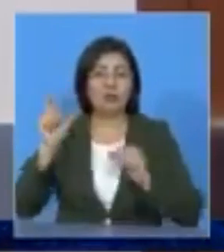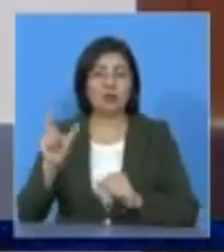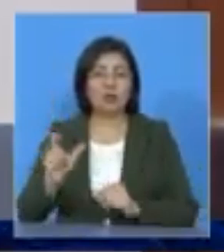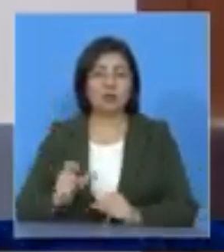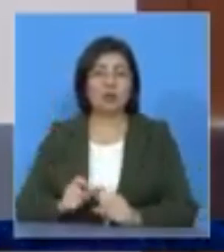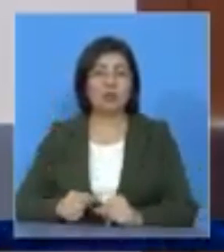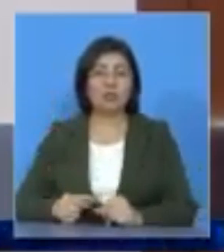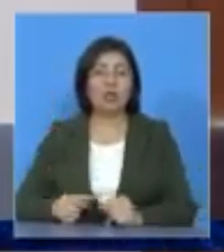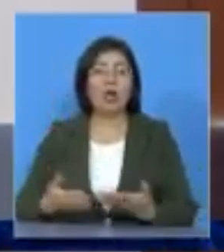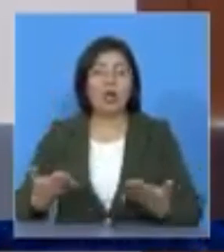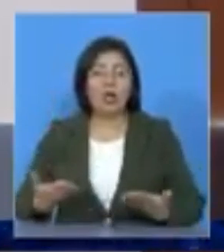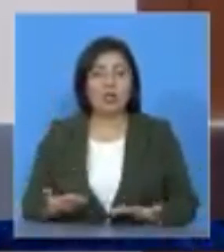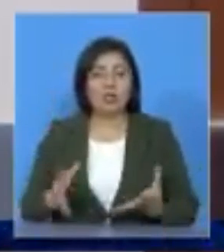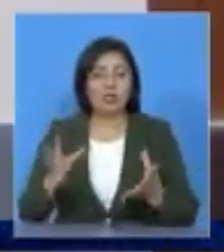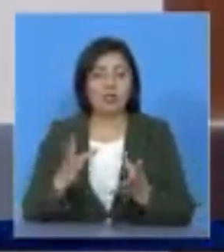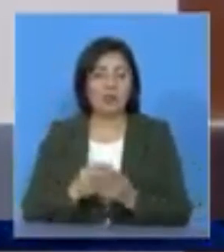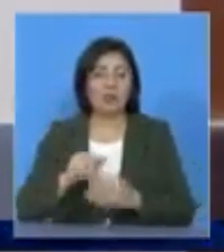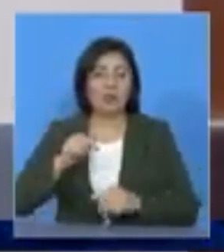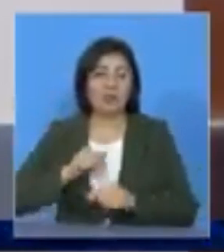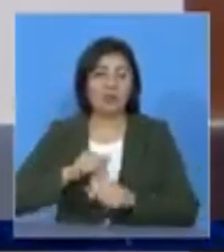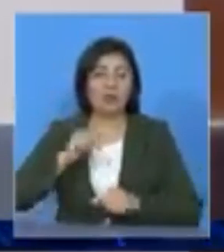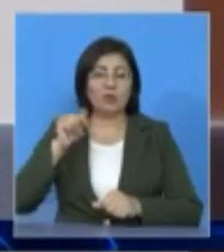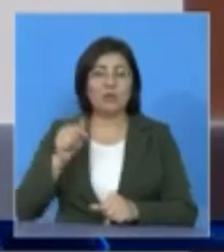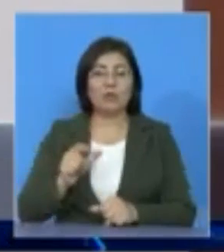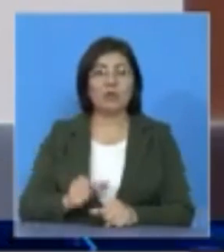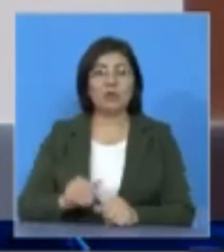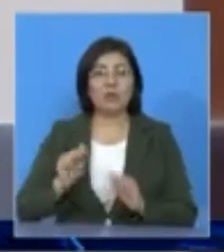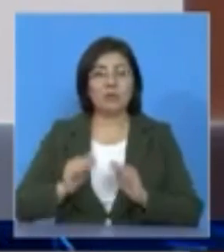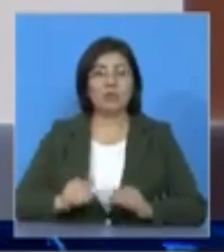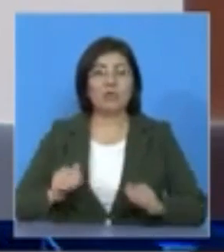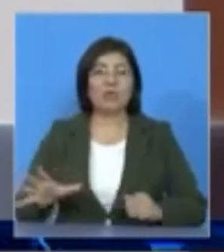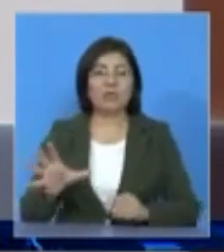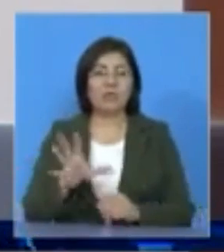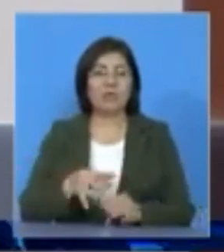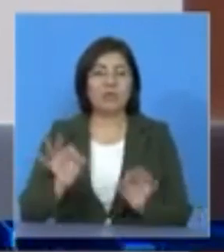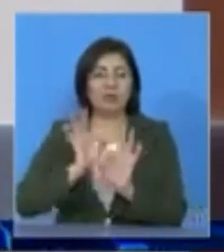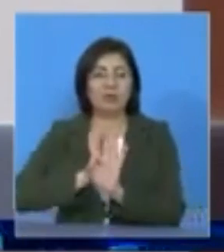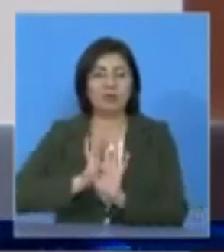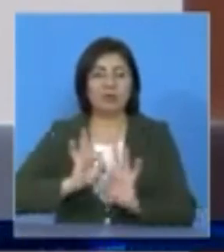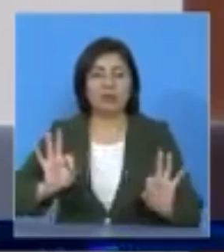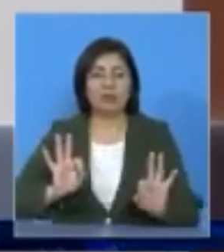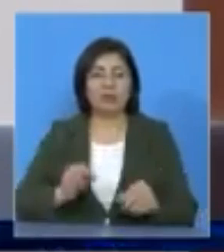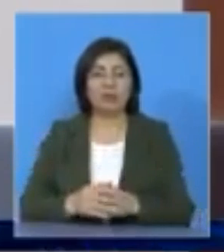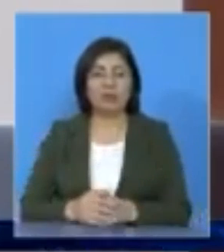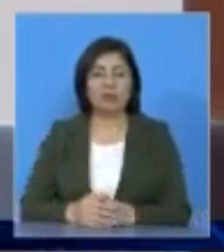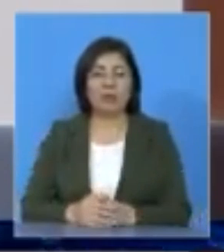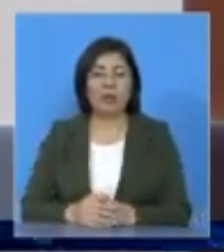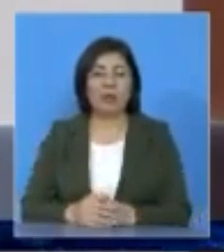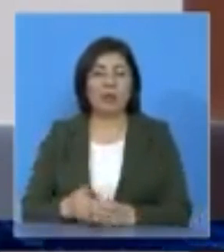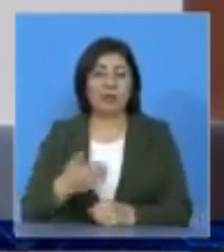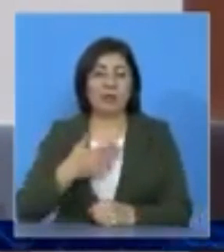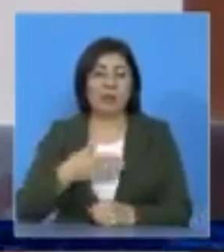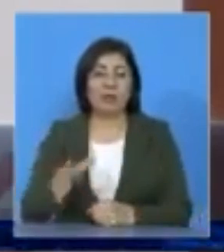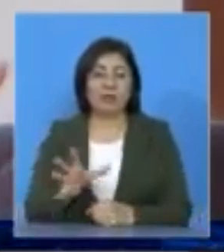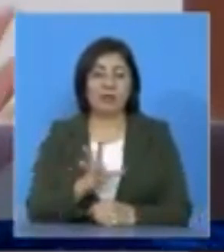эмоциями. Участники, они все супер для меня, они для меня все,